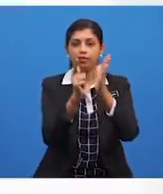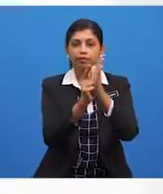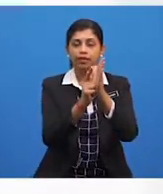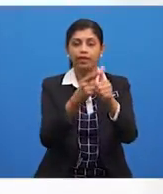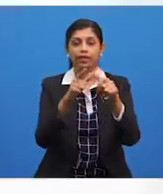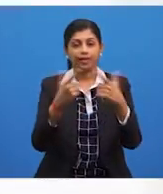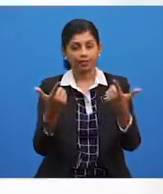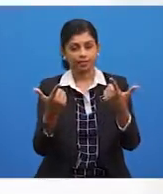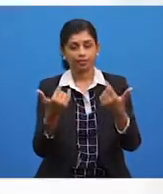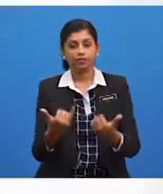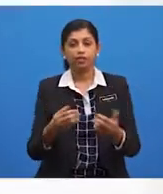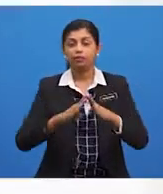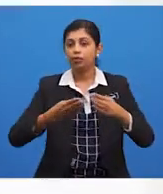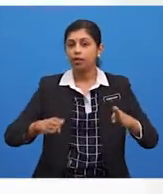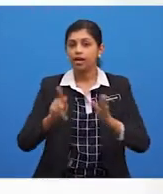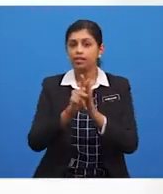bahasa kebangsaan.